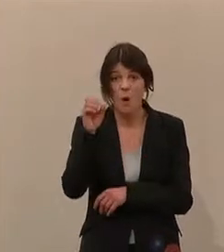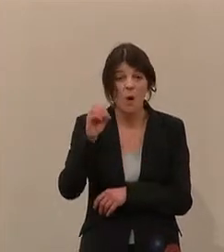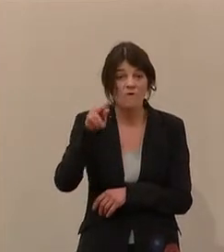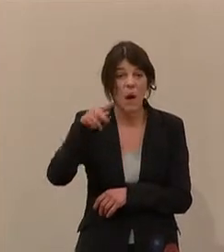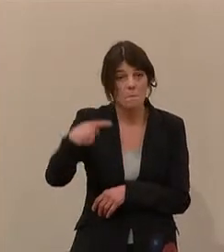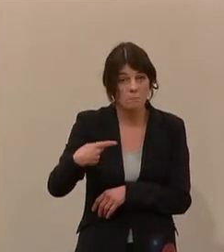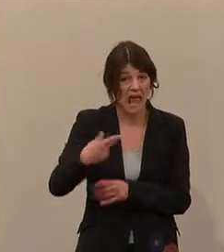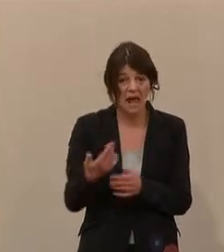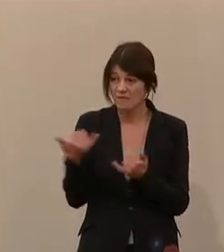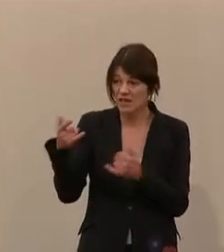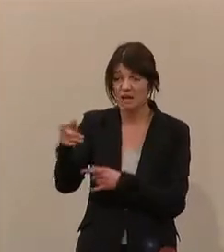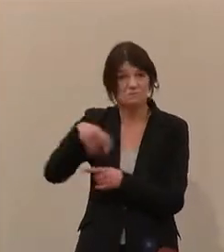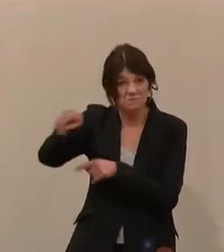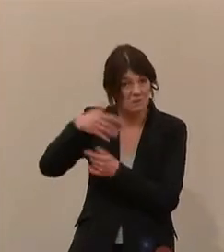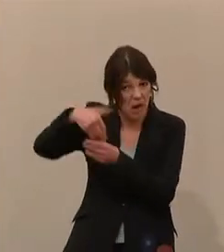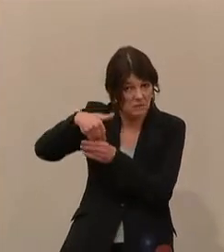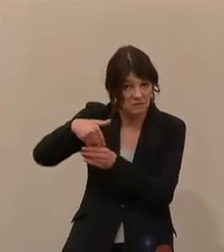die Vorgängerminister schimpfen kann.